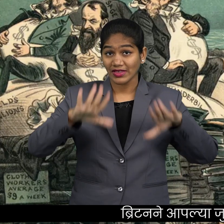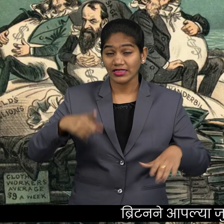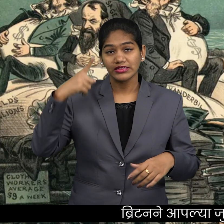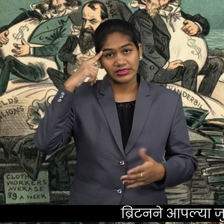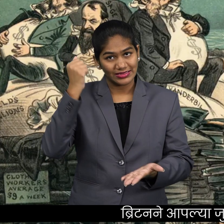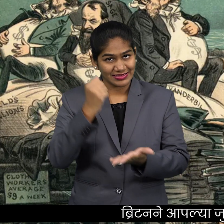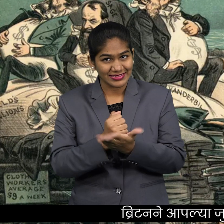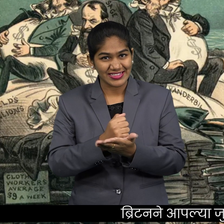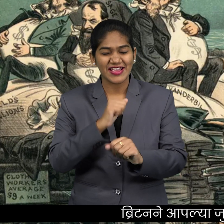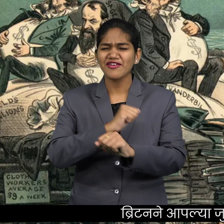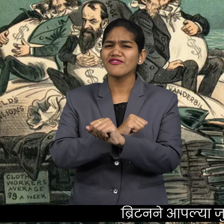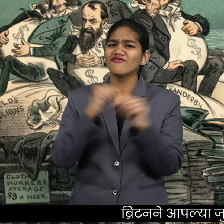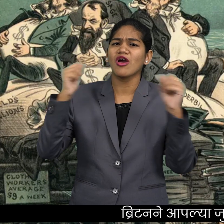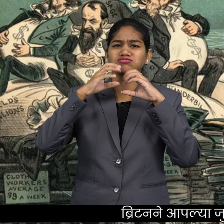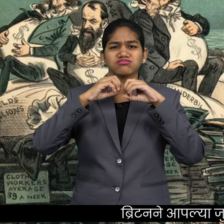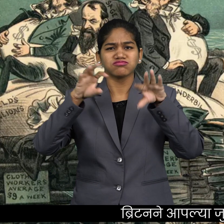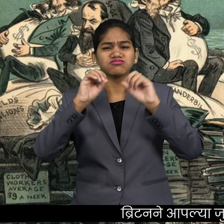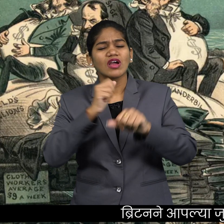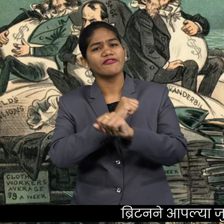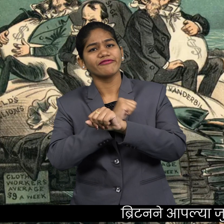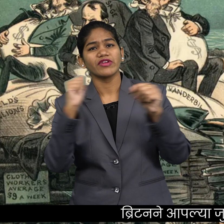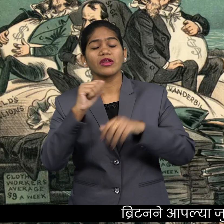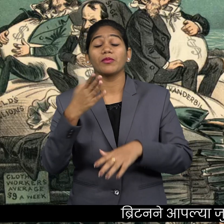ब्रिटनने आपल्या जुन्या वसाहतींना स्वातंत्र्य दिले.